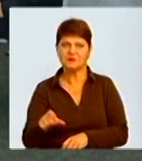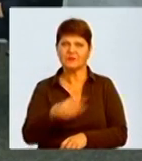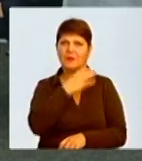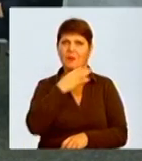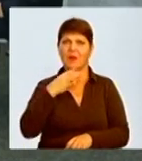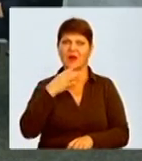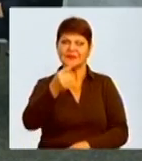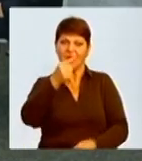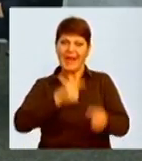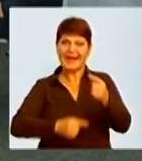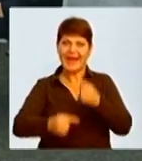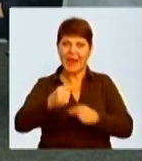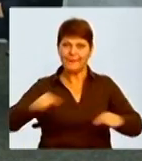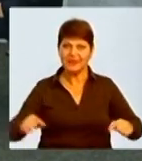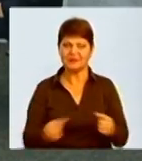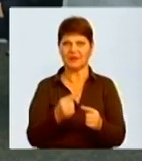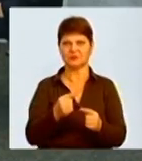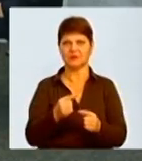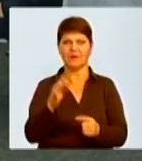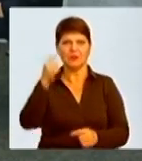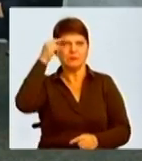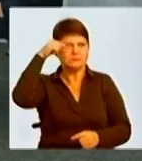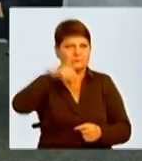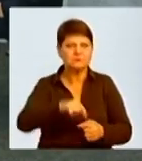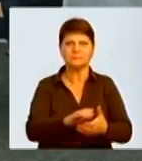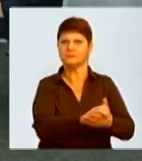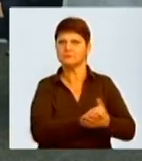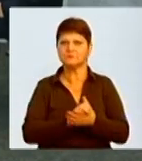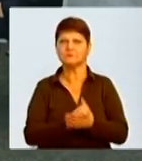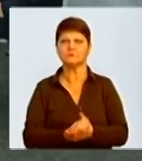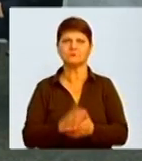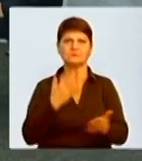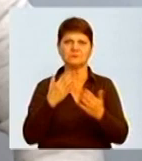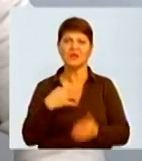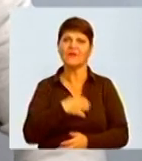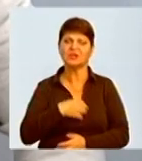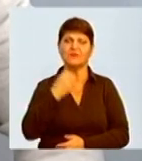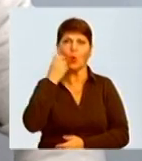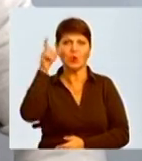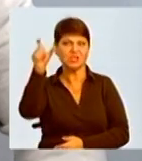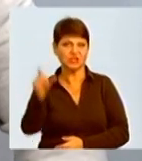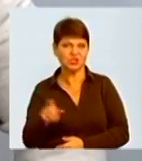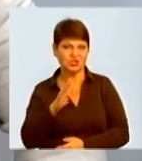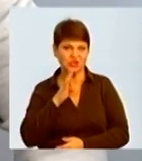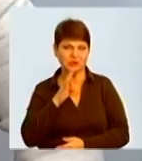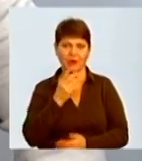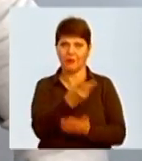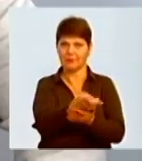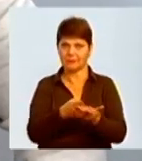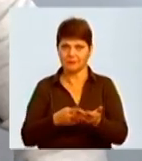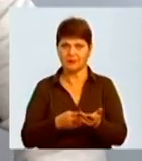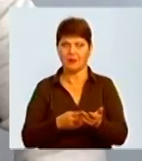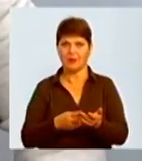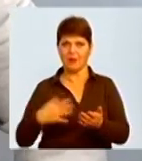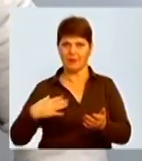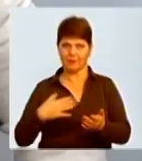швидше. Вони швидше вертаються в соціум. І це дуже важливо, коли жінка, лягаючи на операційний стіл з молочною